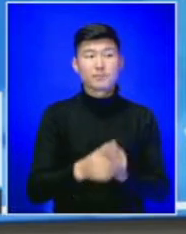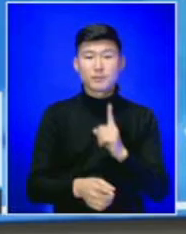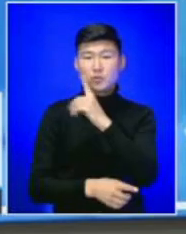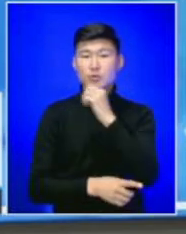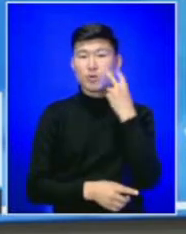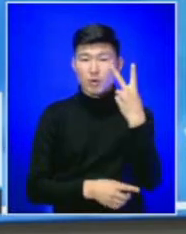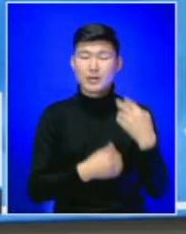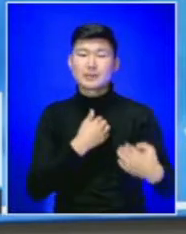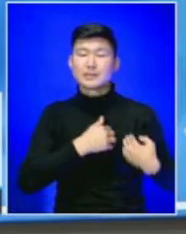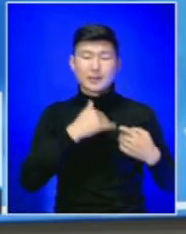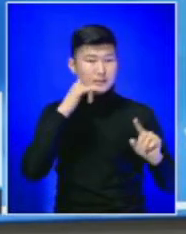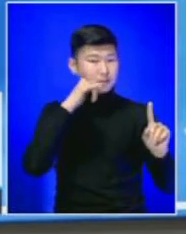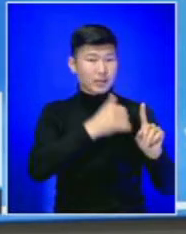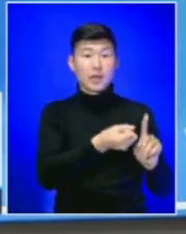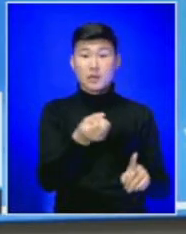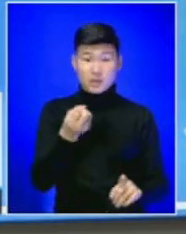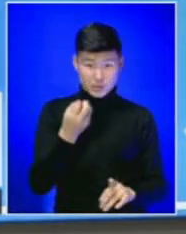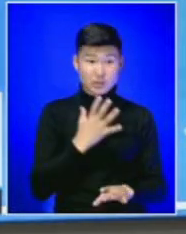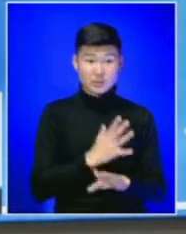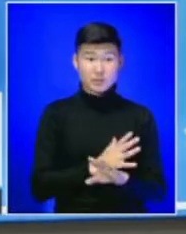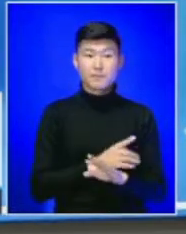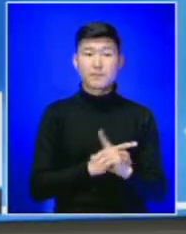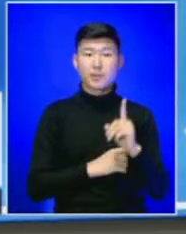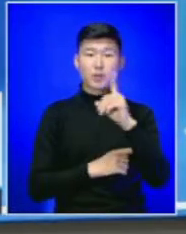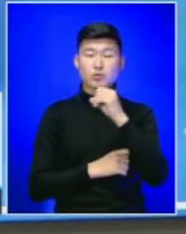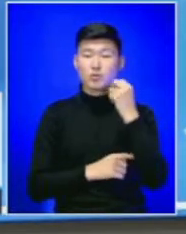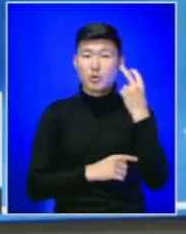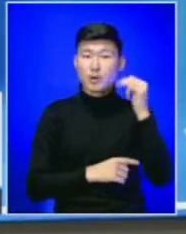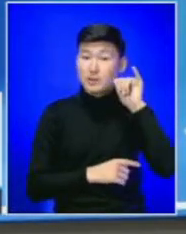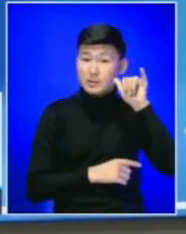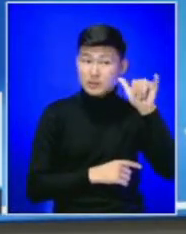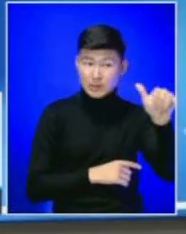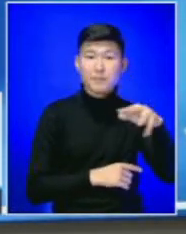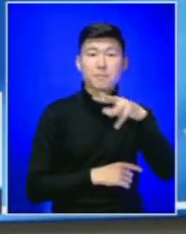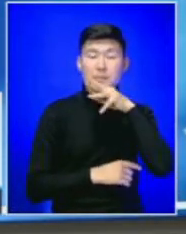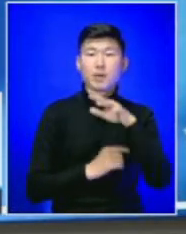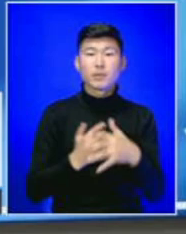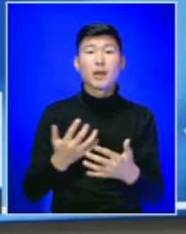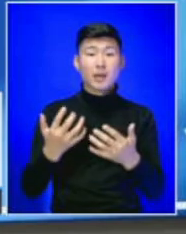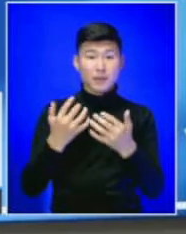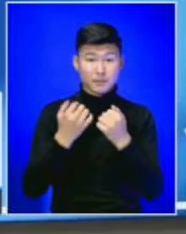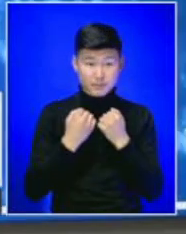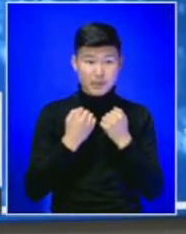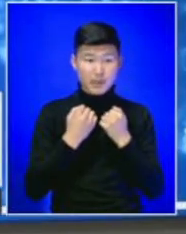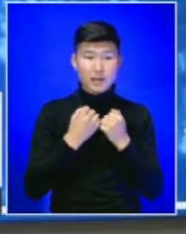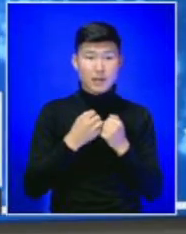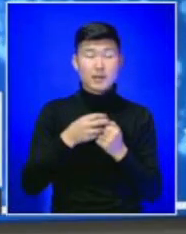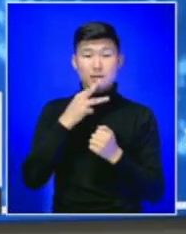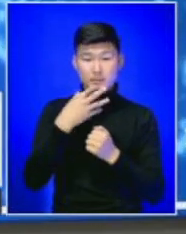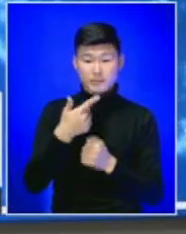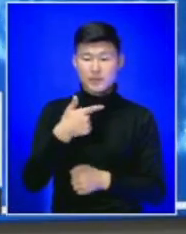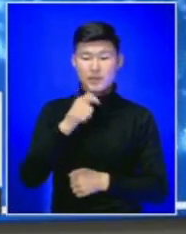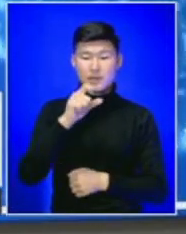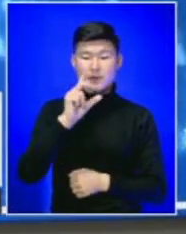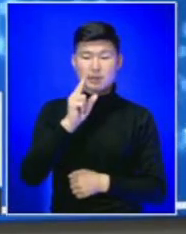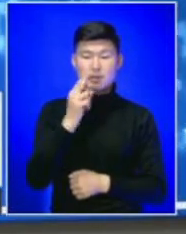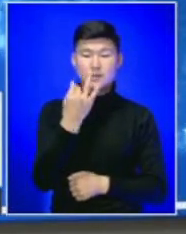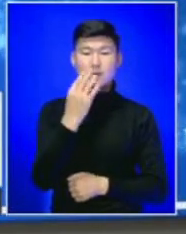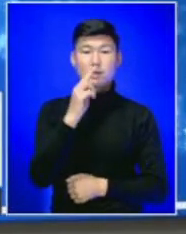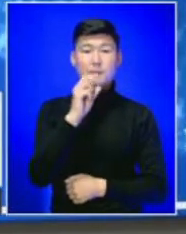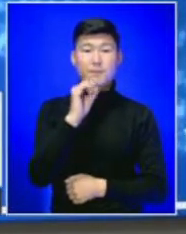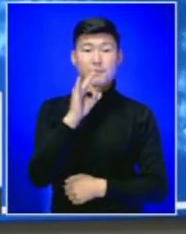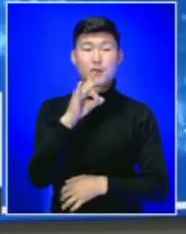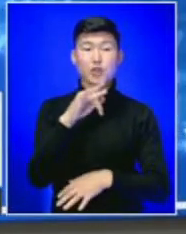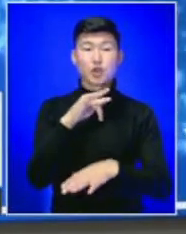явалтаа залгаарэ гэдгийгсэн. За 102 руу залгасан чинь мэдээлэл хүлээж авлаа гэд. Кибер гэмт хэрэгтэй тэмцэх